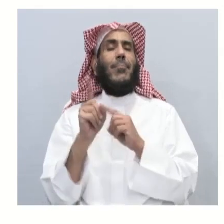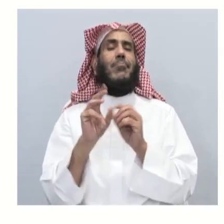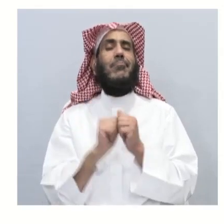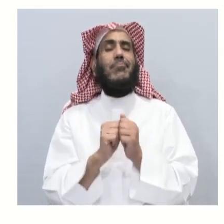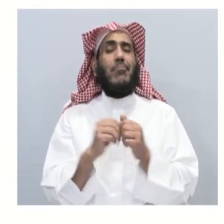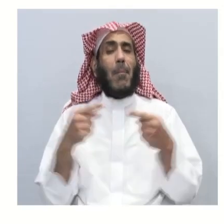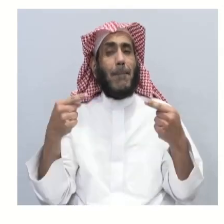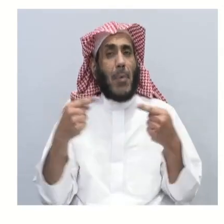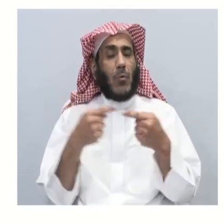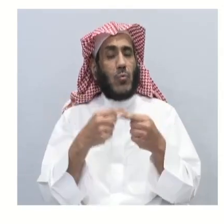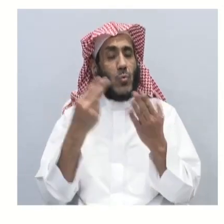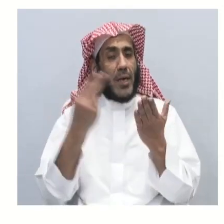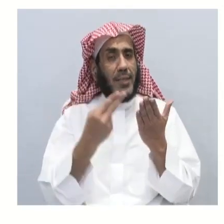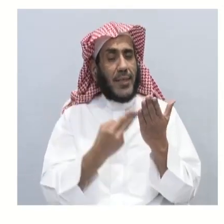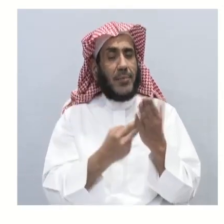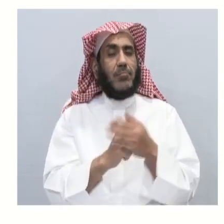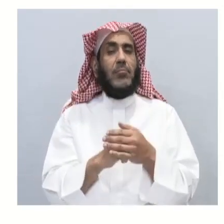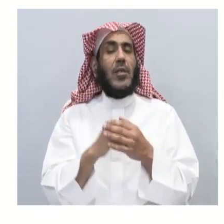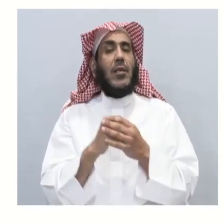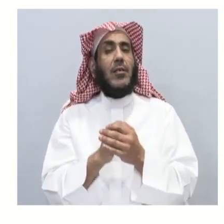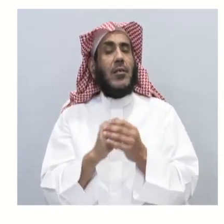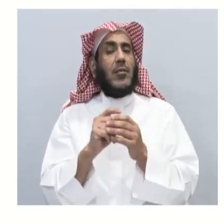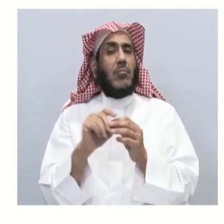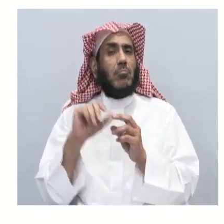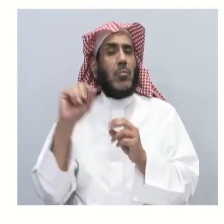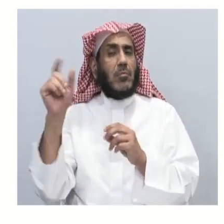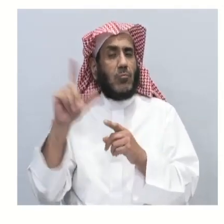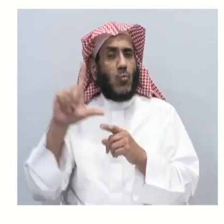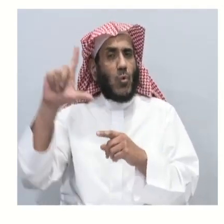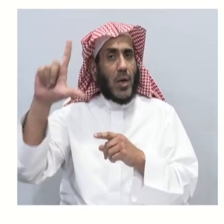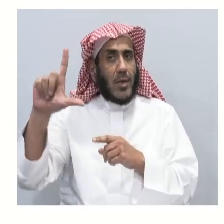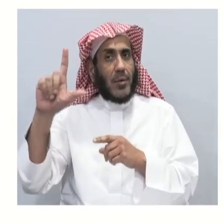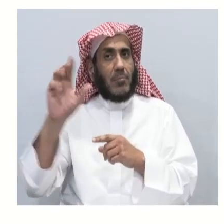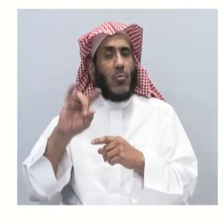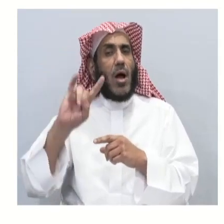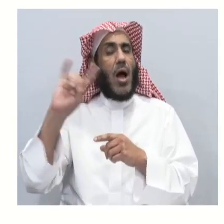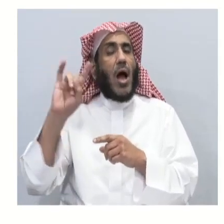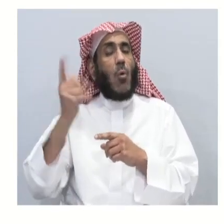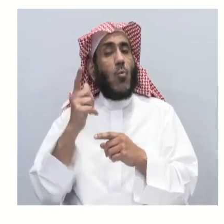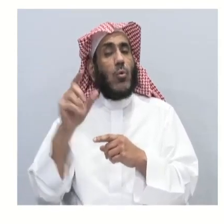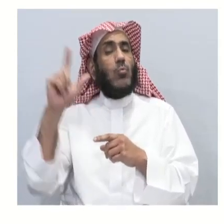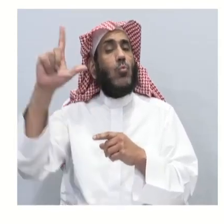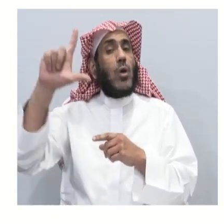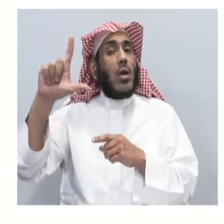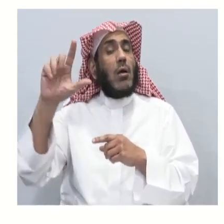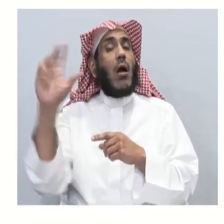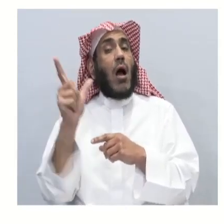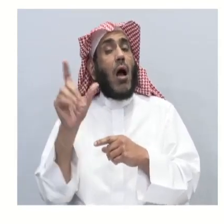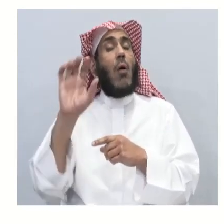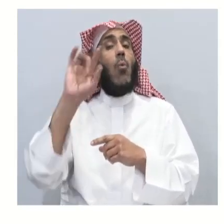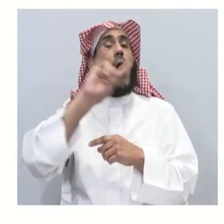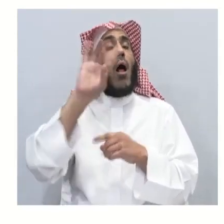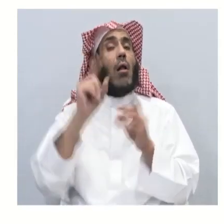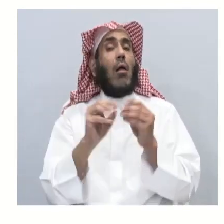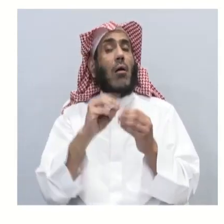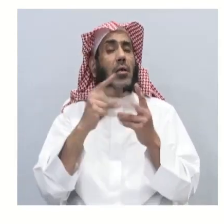أحسنتم، إذا موصولة خطا عند الكتابة كتبت بهذا الشكل. هذه الكلمة أو هذه الكلمة